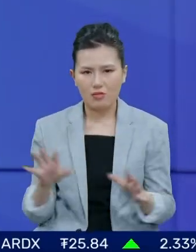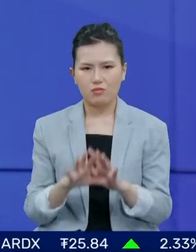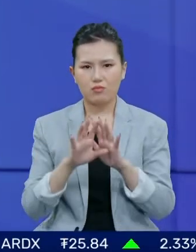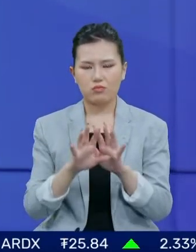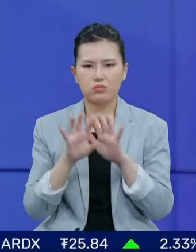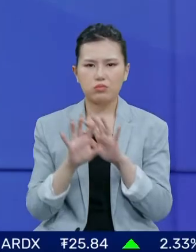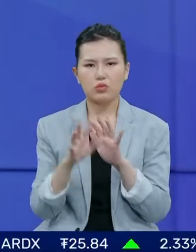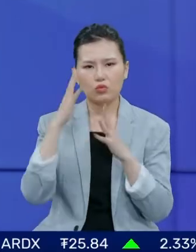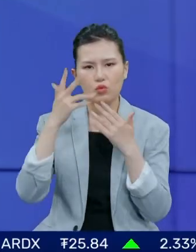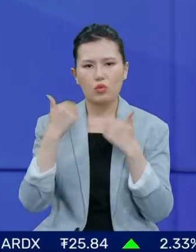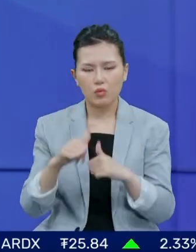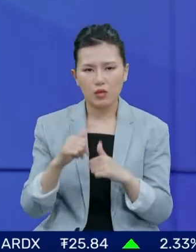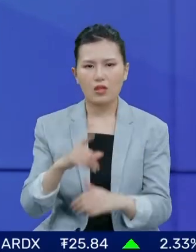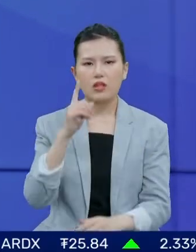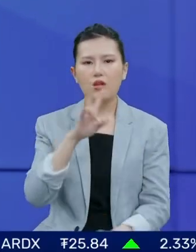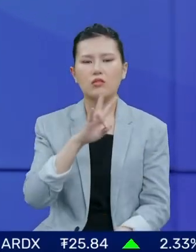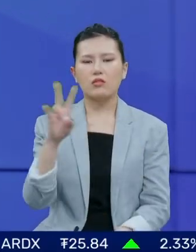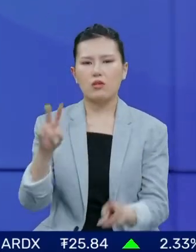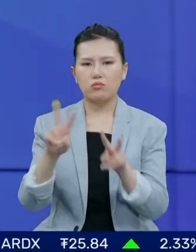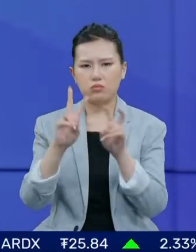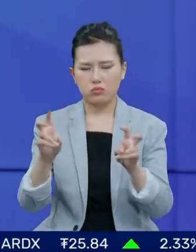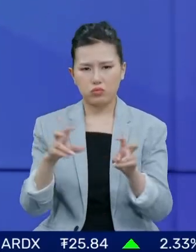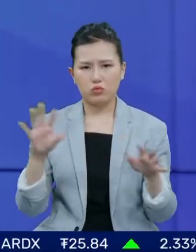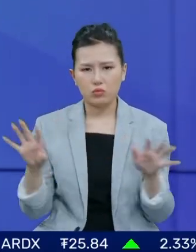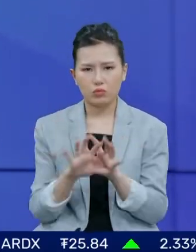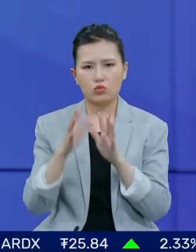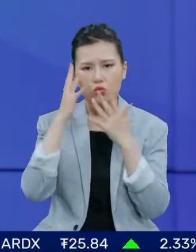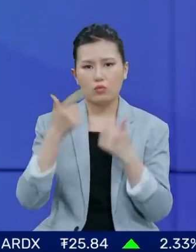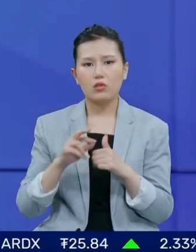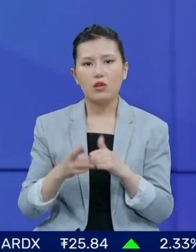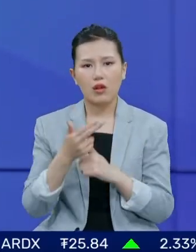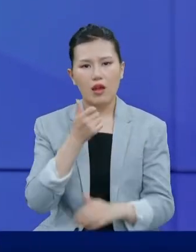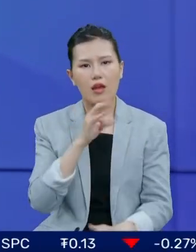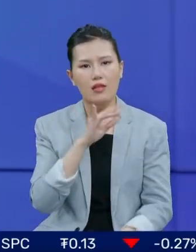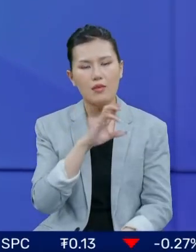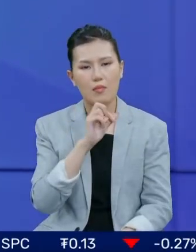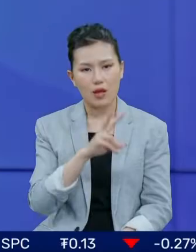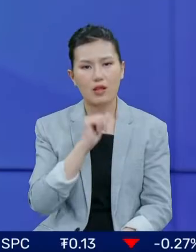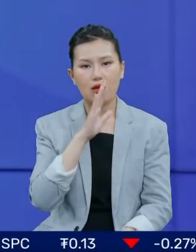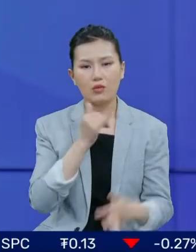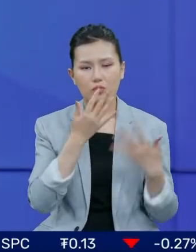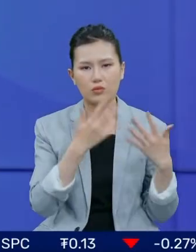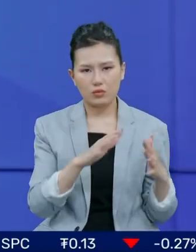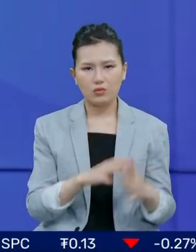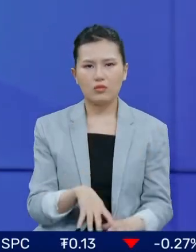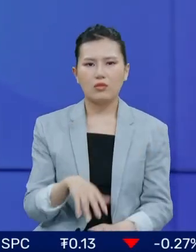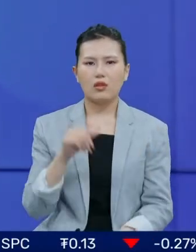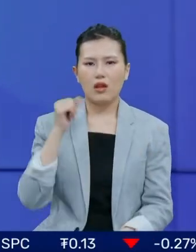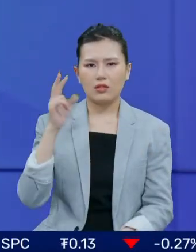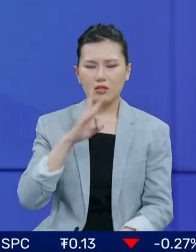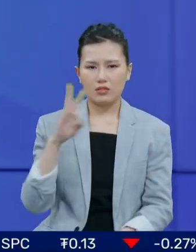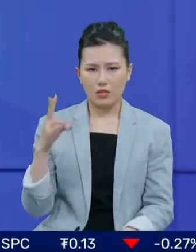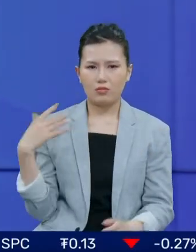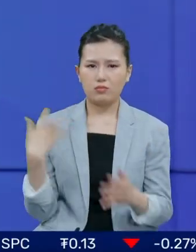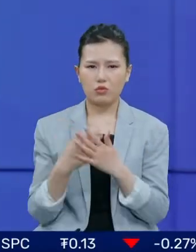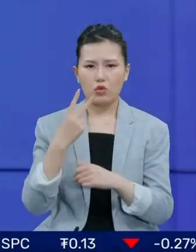энэхүү хөдөлгөөнийг үүсгэн байгуулсан талаар тус хөдөлгөөний тэргүүн улсын хурлын гишүүн Ганнибалаас тодруулсан юм. За ардчилсан нам сүүлийн 2 жил намын дотоод